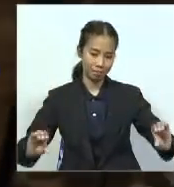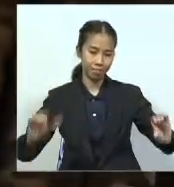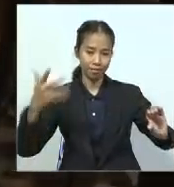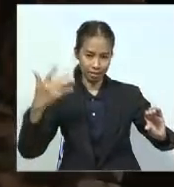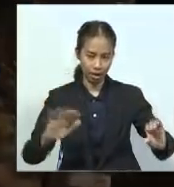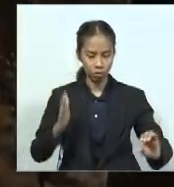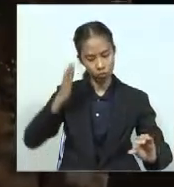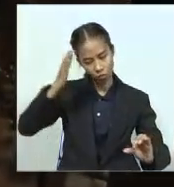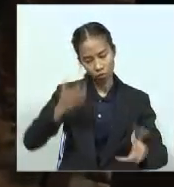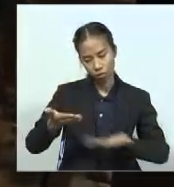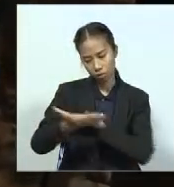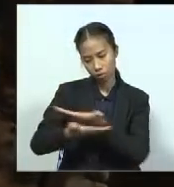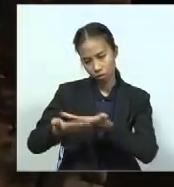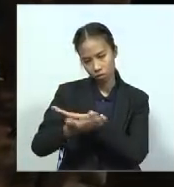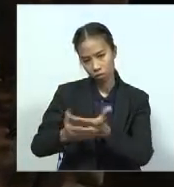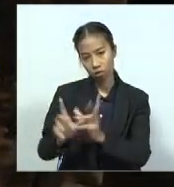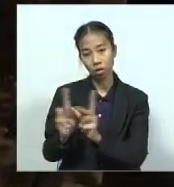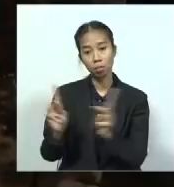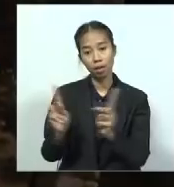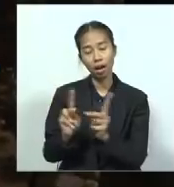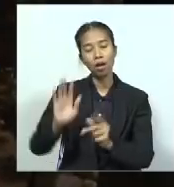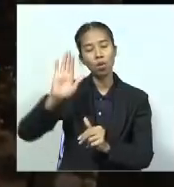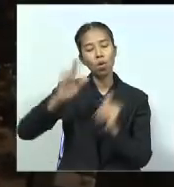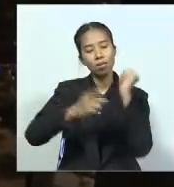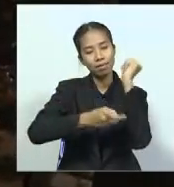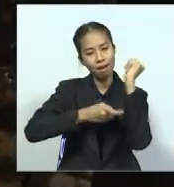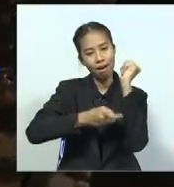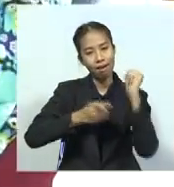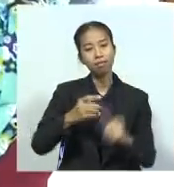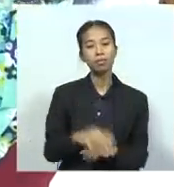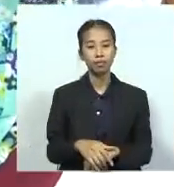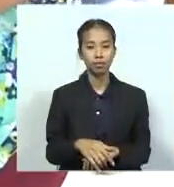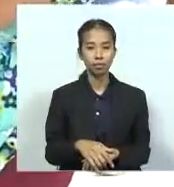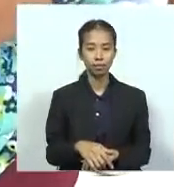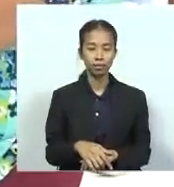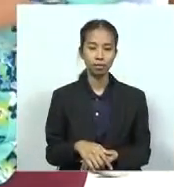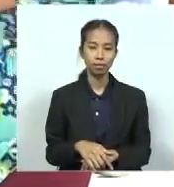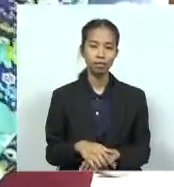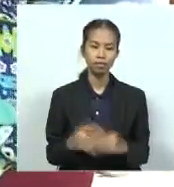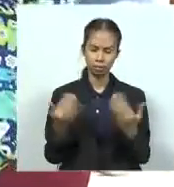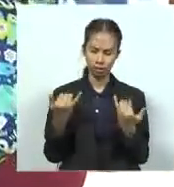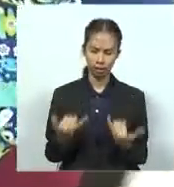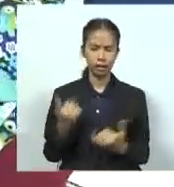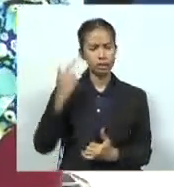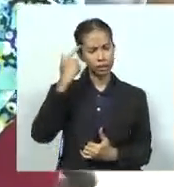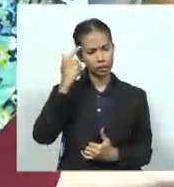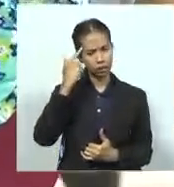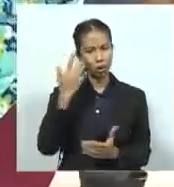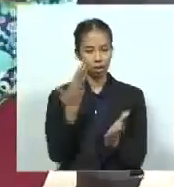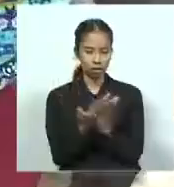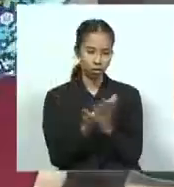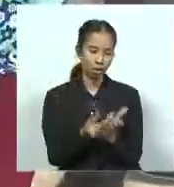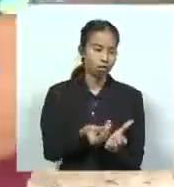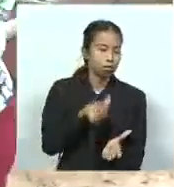จะนำเข้าสู่การพิจารณาของคณะกรรมการนโยบายการยางแห่งชาตินะคะซึ่งทางกยธ.ก็คาดว่าจะจ่ายเงินช่ว